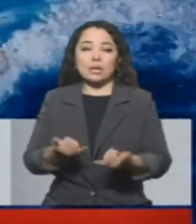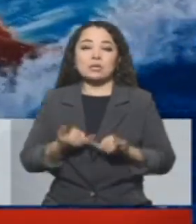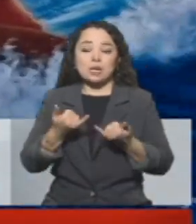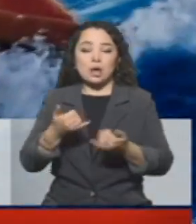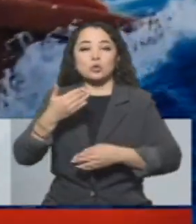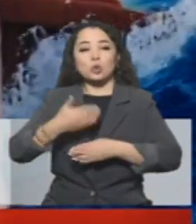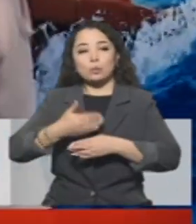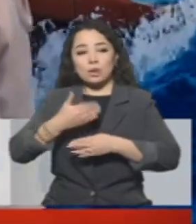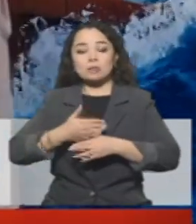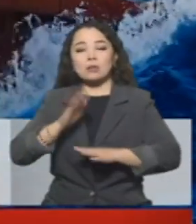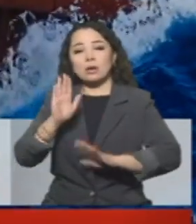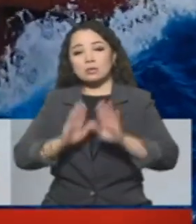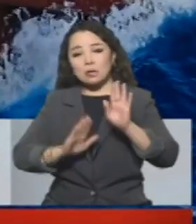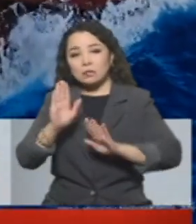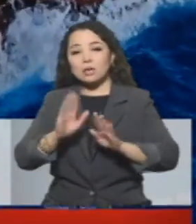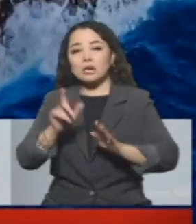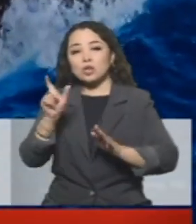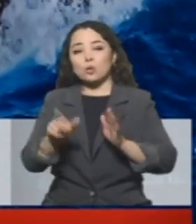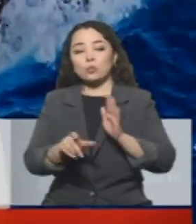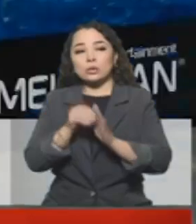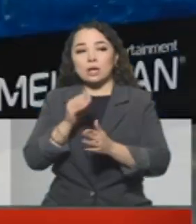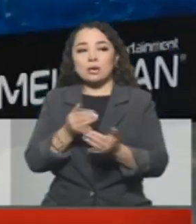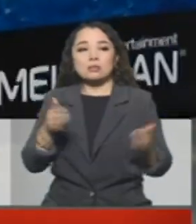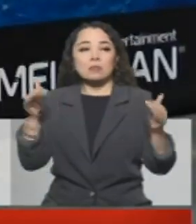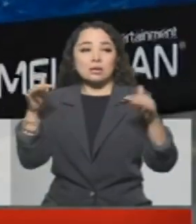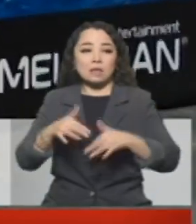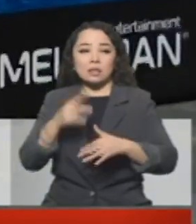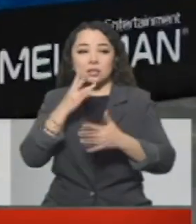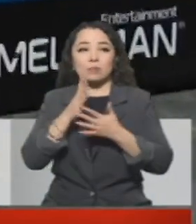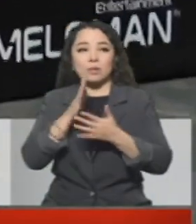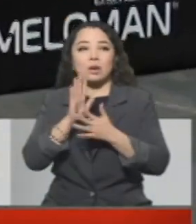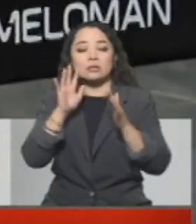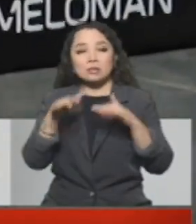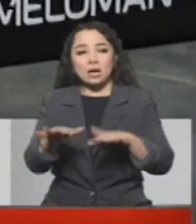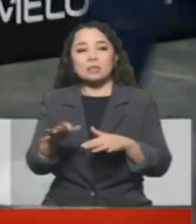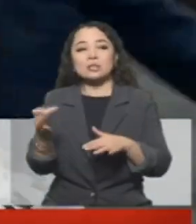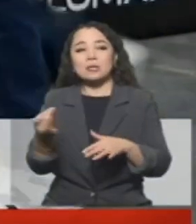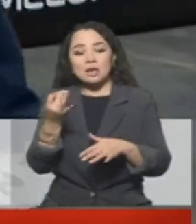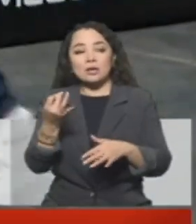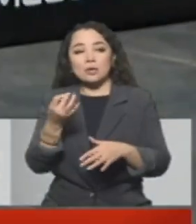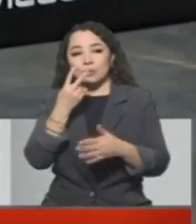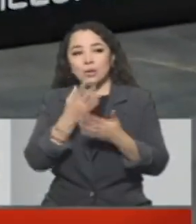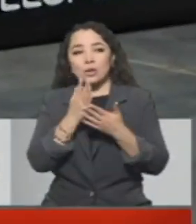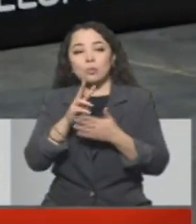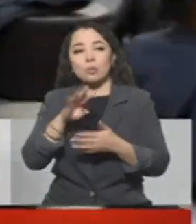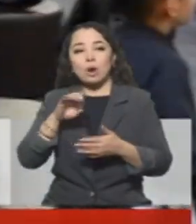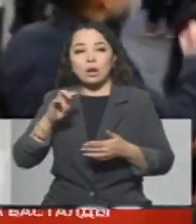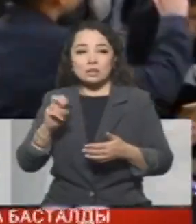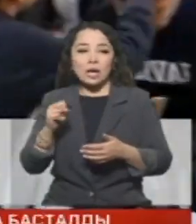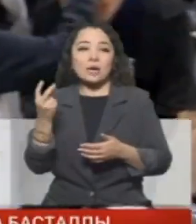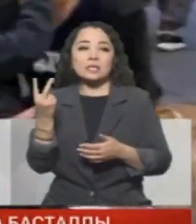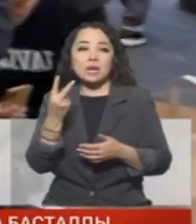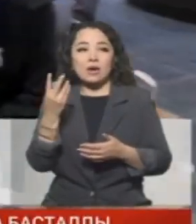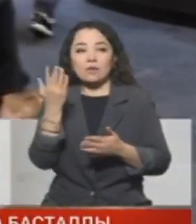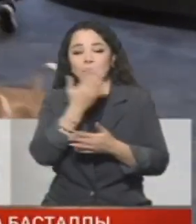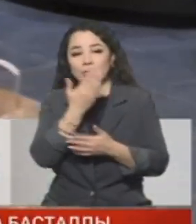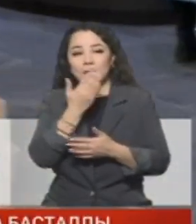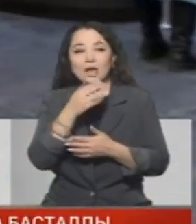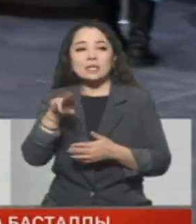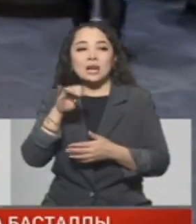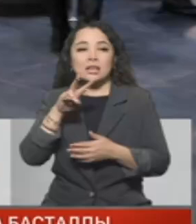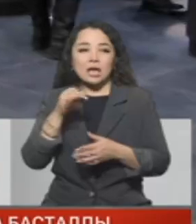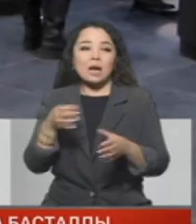мамандары, қоғам қайраткерлері және депутаттар келді. Тынық мұхит аралығындағы шытырман оқиғаны баяндайтын Муана 2 фильмін биыл